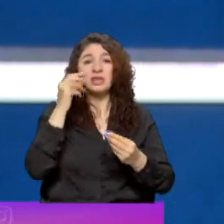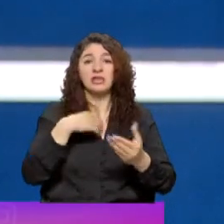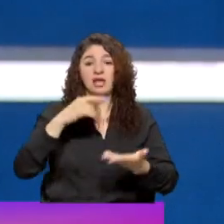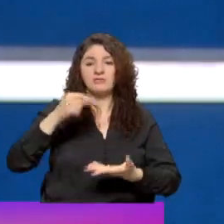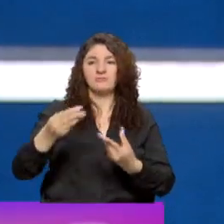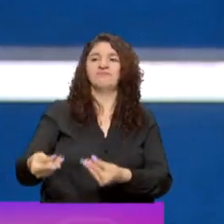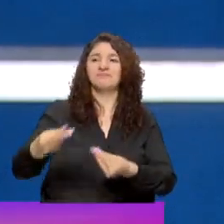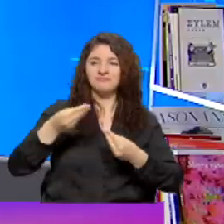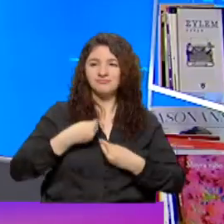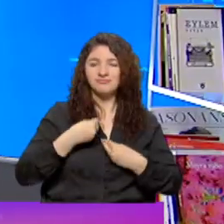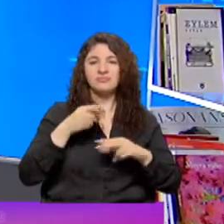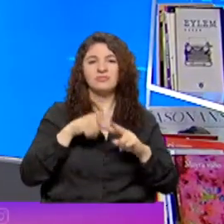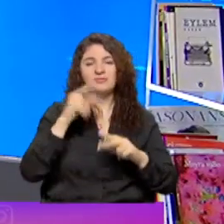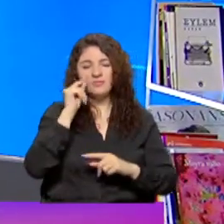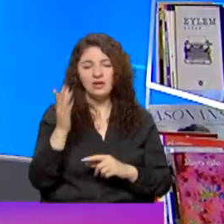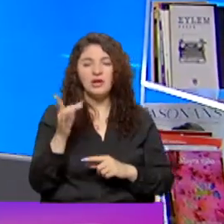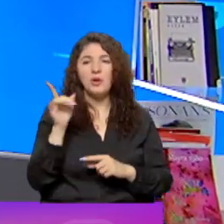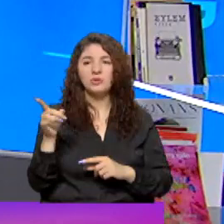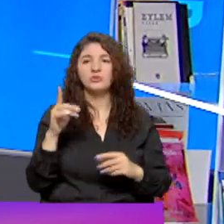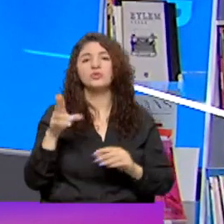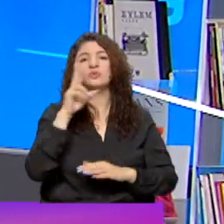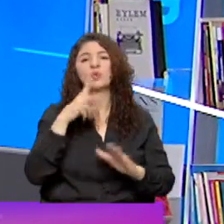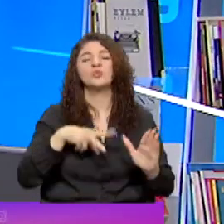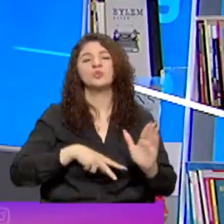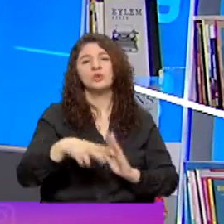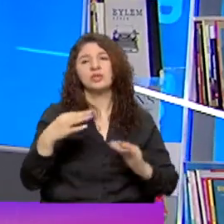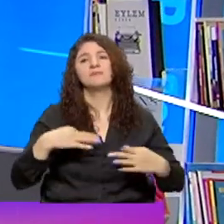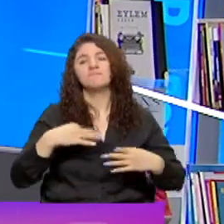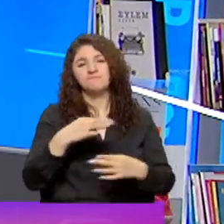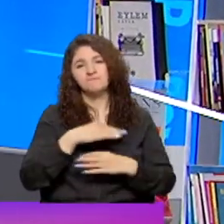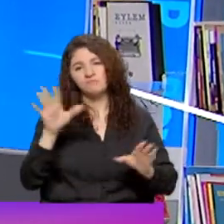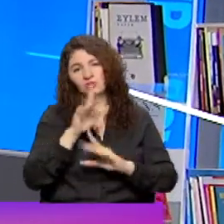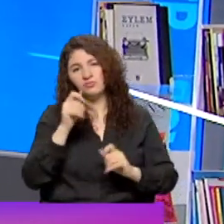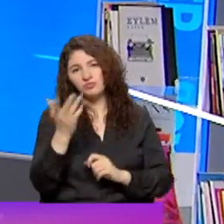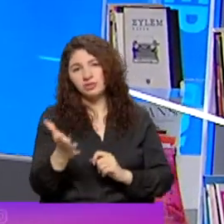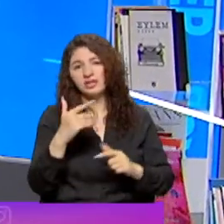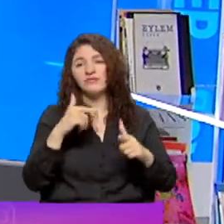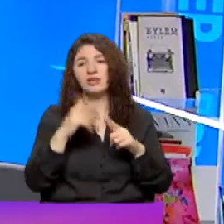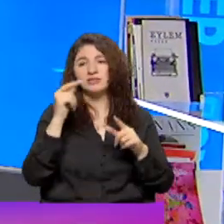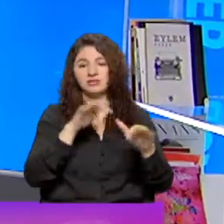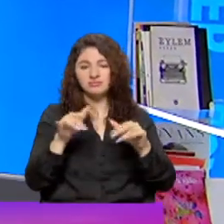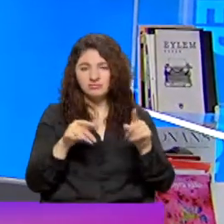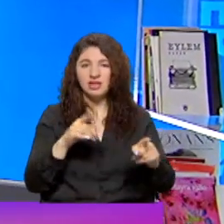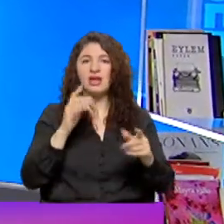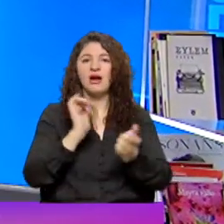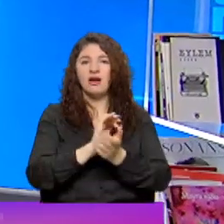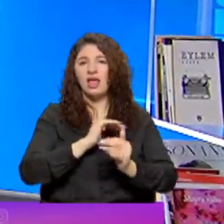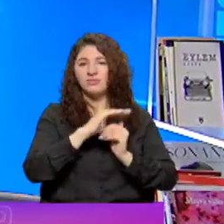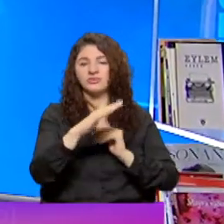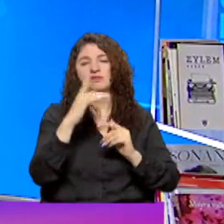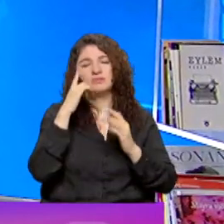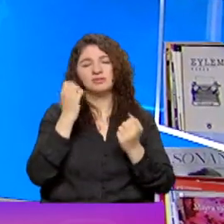imzalayarak bana takip etmişti Ahmet Sait onu son yolculuğuna saygıyla olacağız fazla sana ve ailesine de